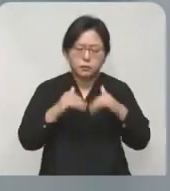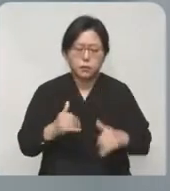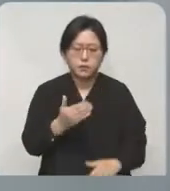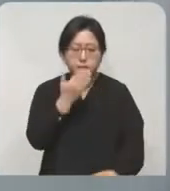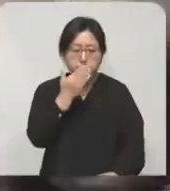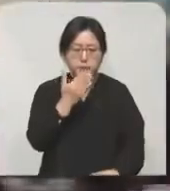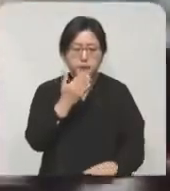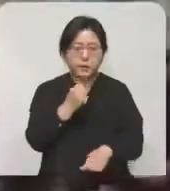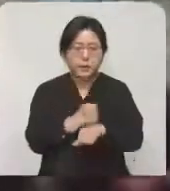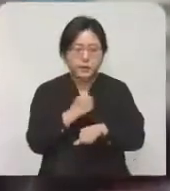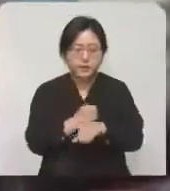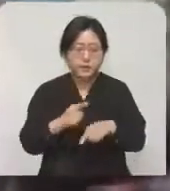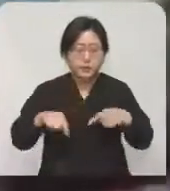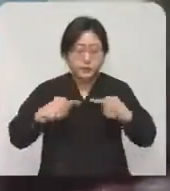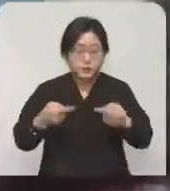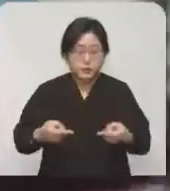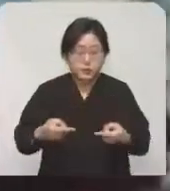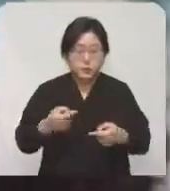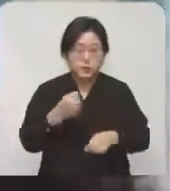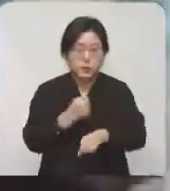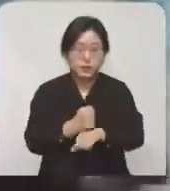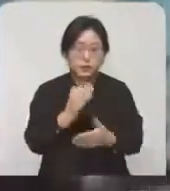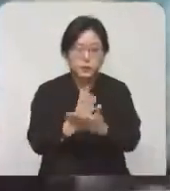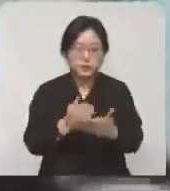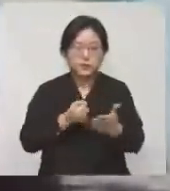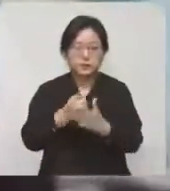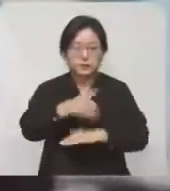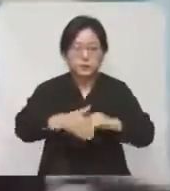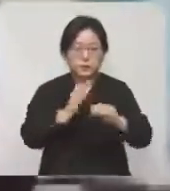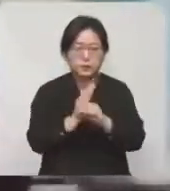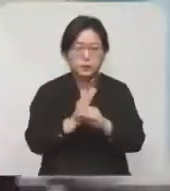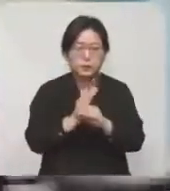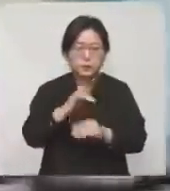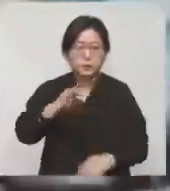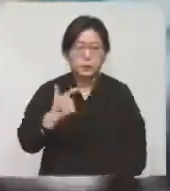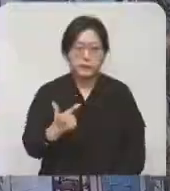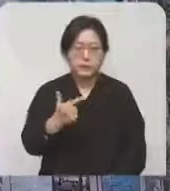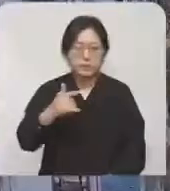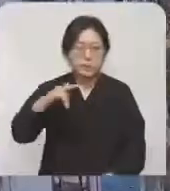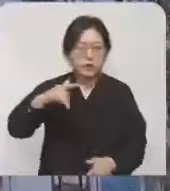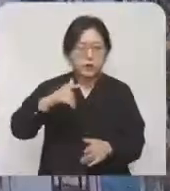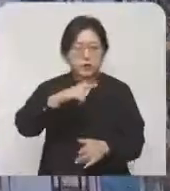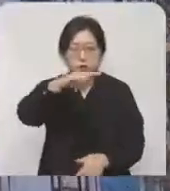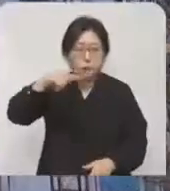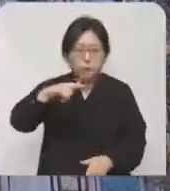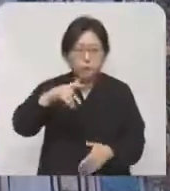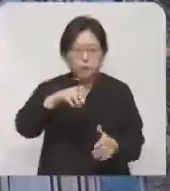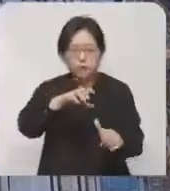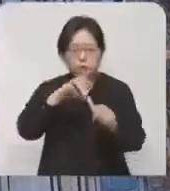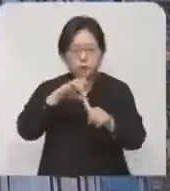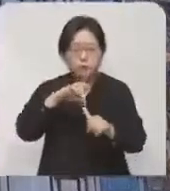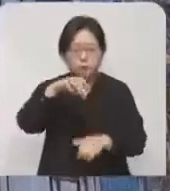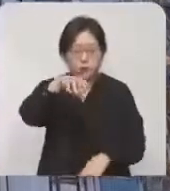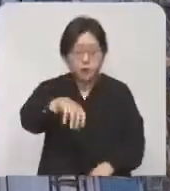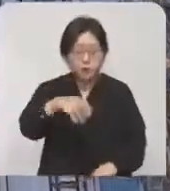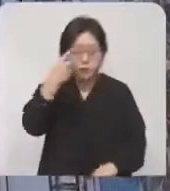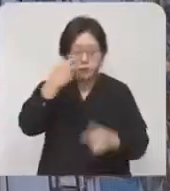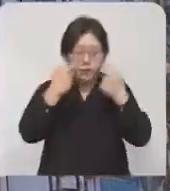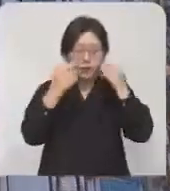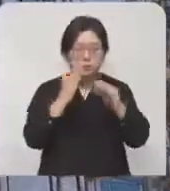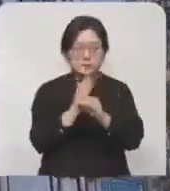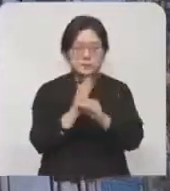확인해 팀이 가능 여부를 판단 할 계획입니다 이를 위해 적외선 탐지 기능이 있는 들어올 투입해 현장 상황을 확인하고